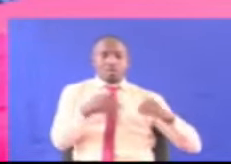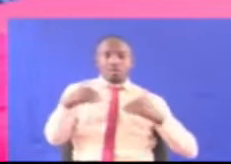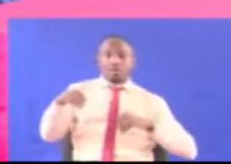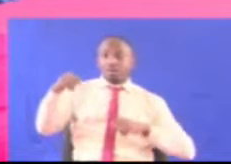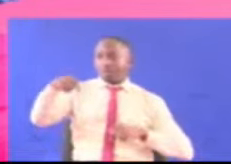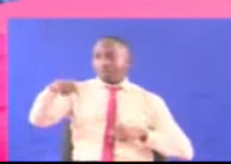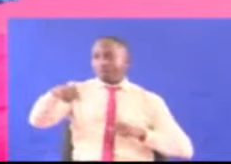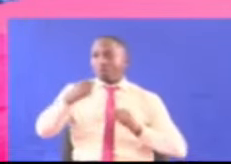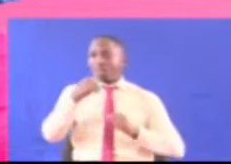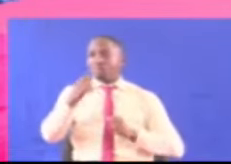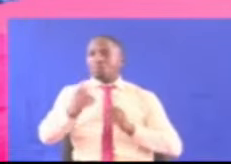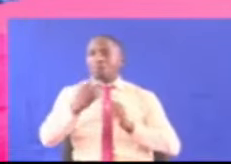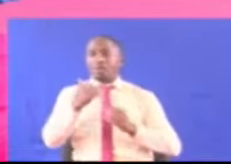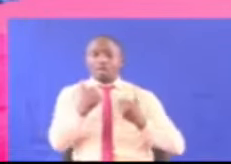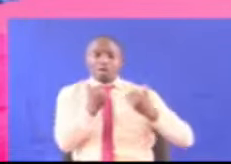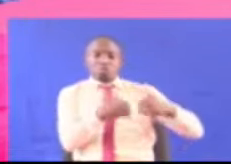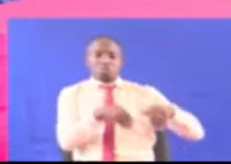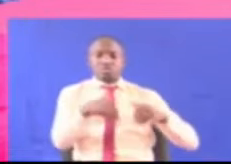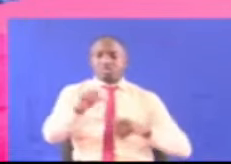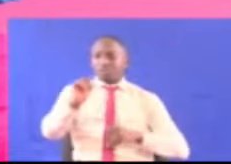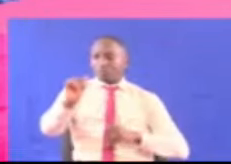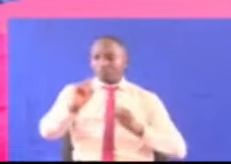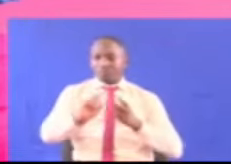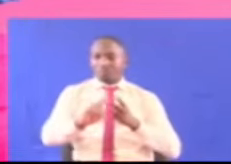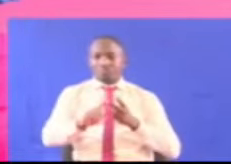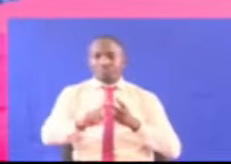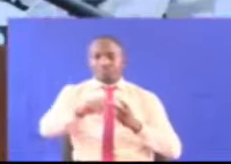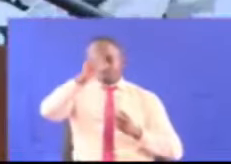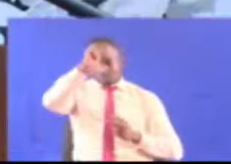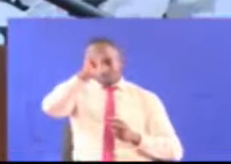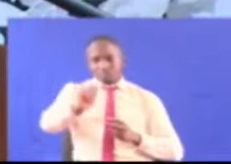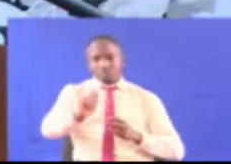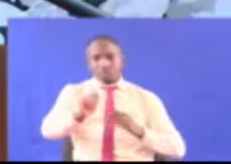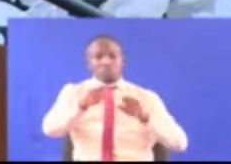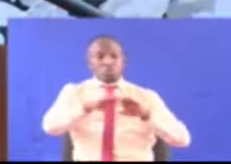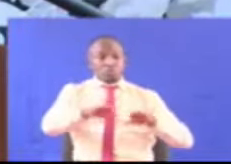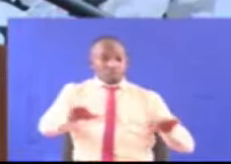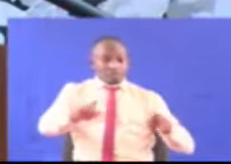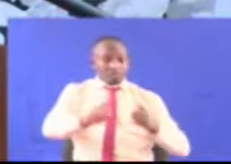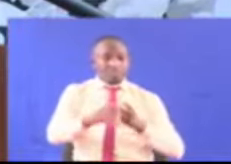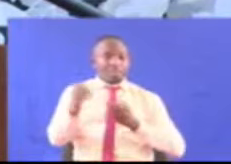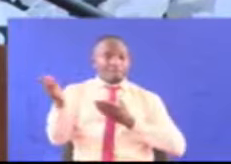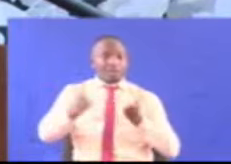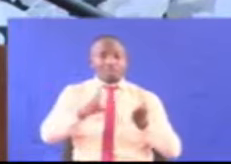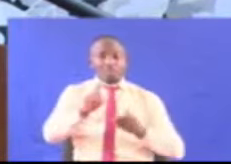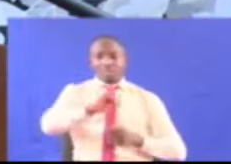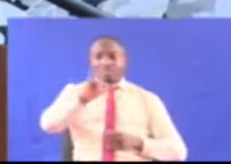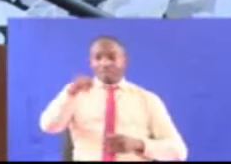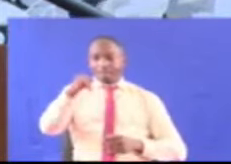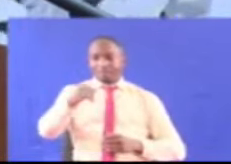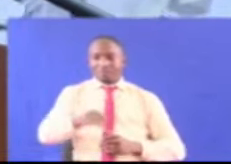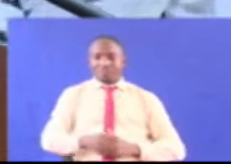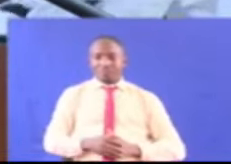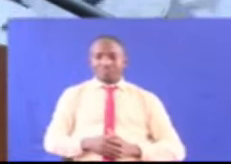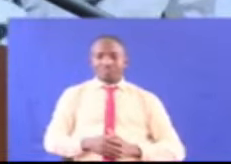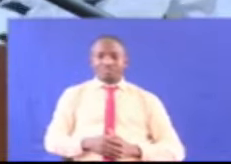hapa, walisema wanataka wacheze na Mheshimiwa Tulia. Karibu sana DJ.